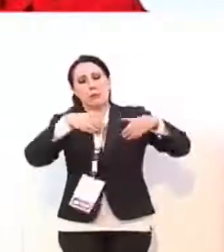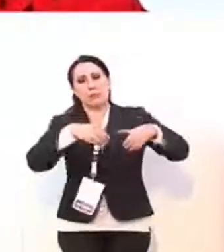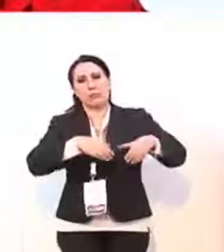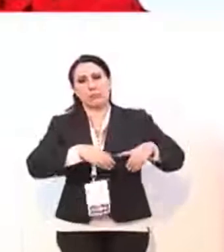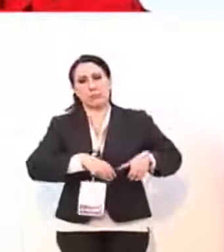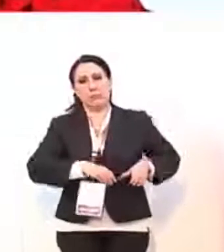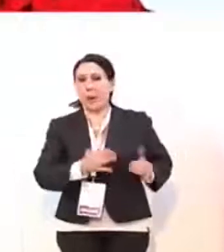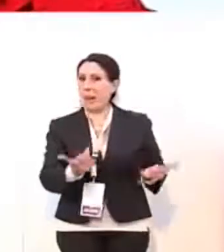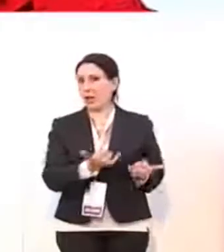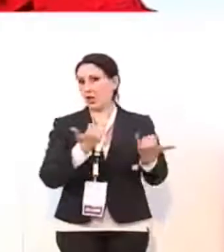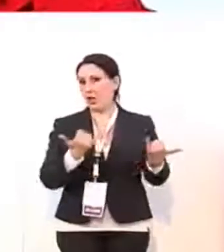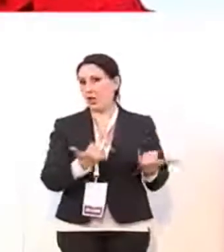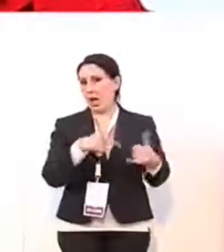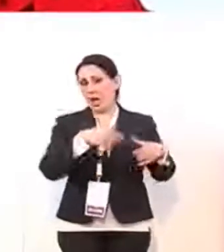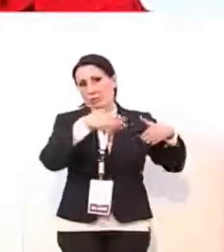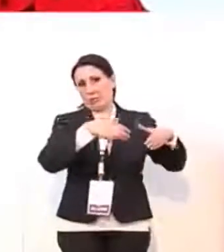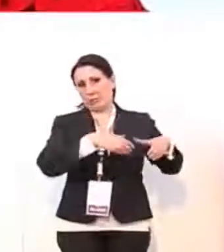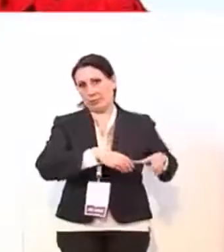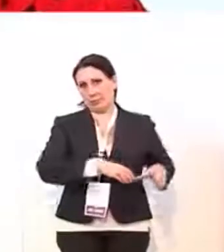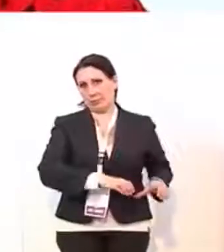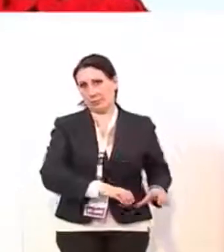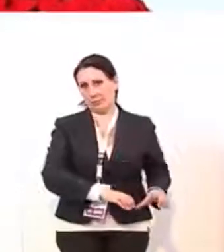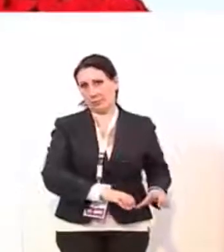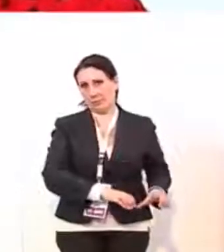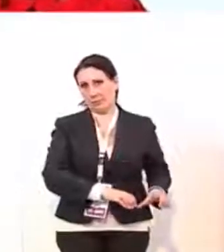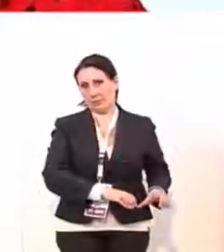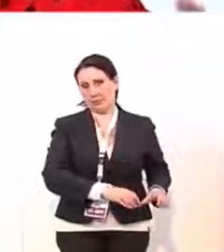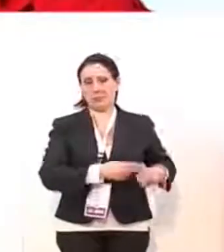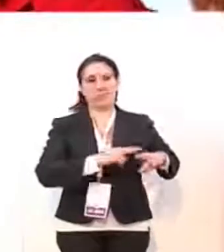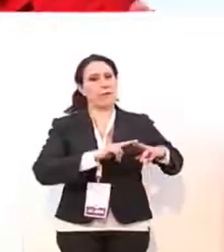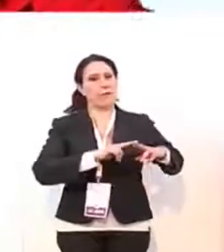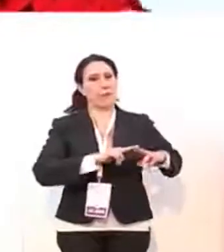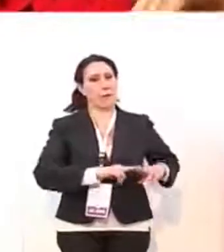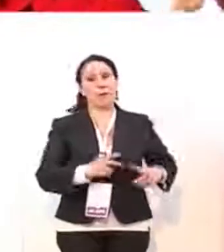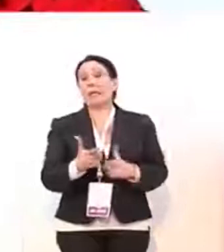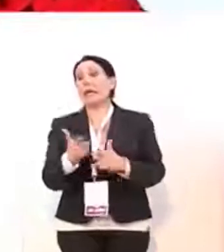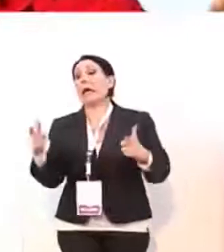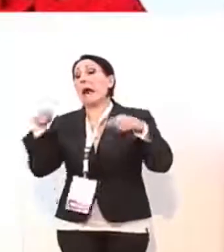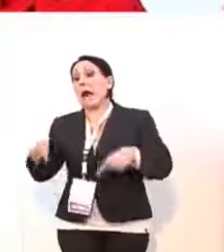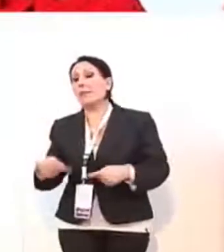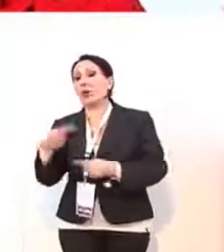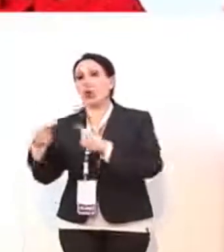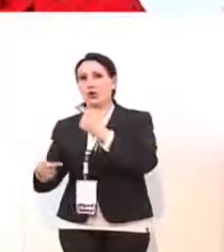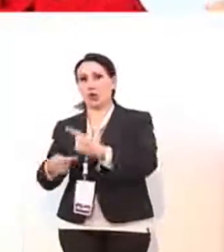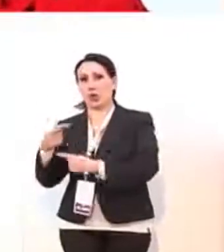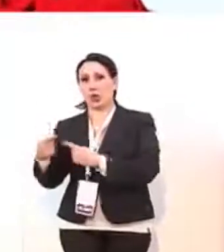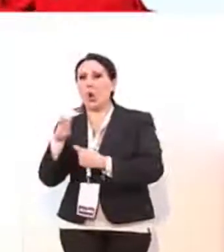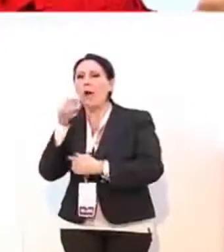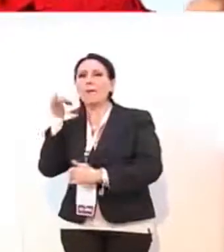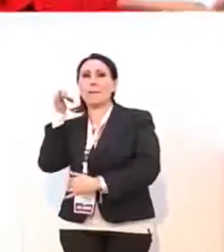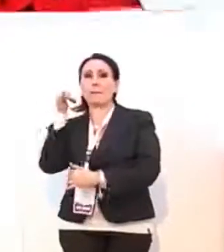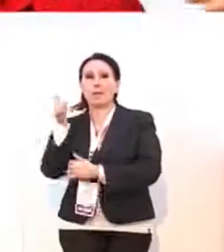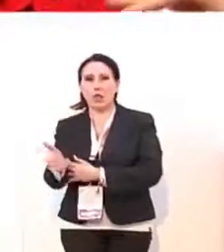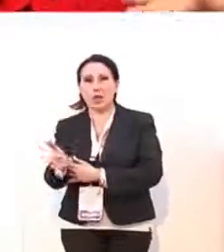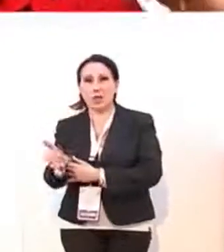sue forme meno gravi, che sono inchiodate le forme gravi, cioè femminicidi e